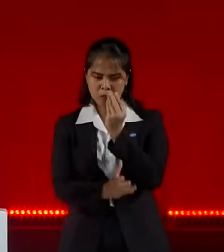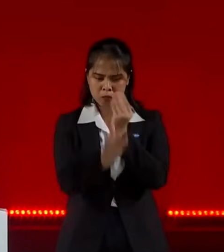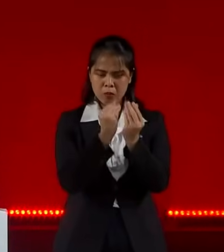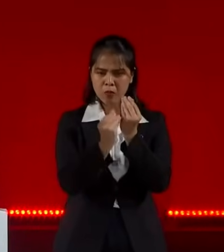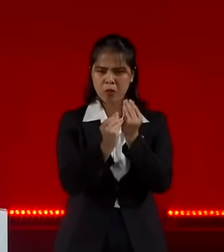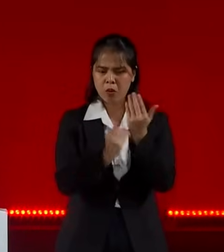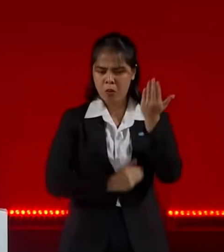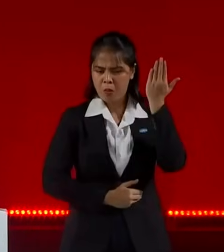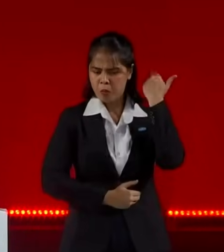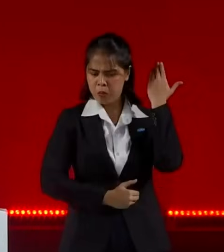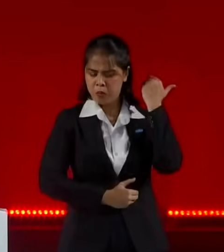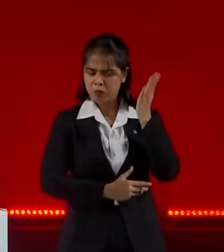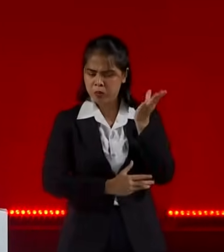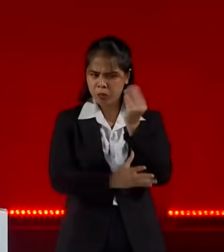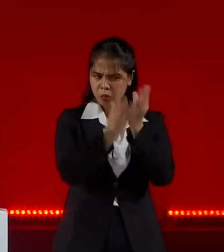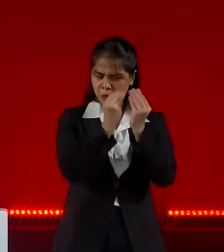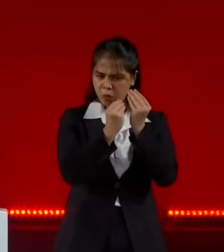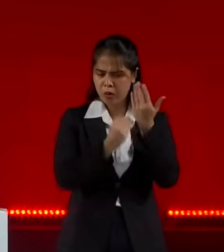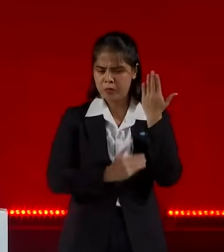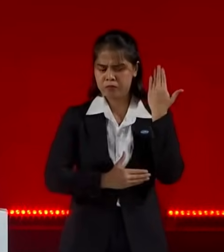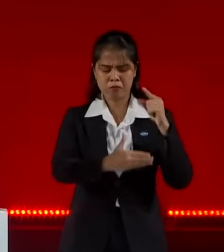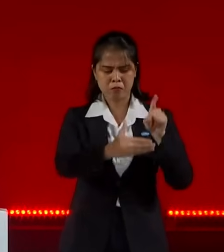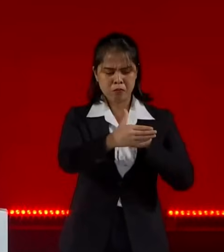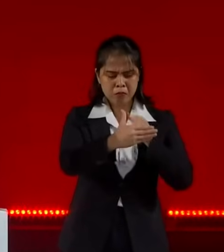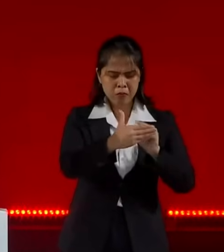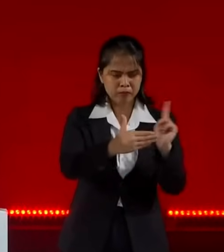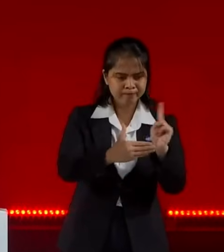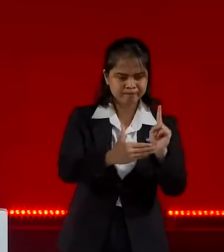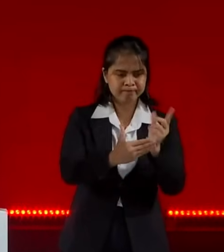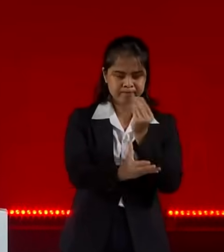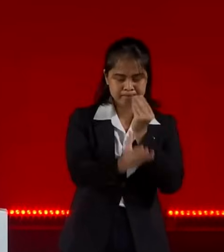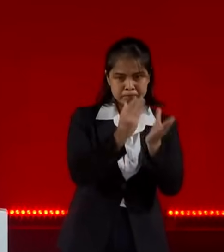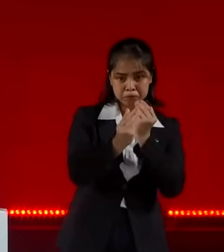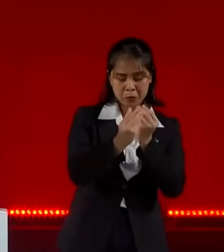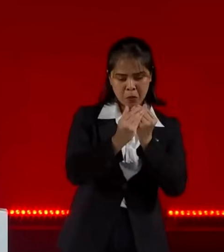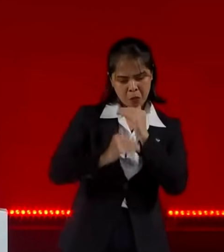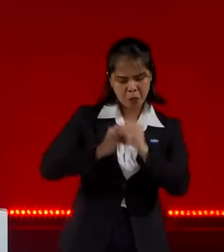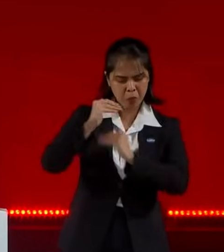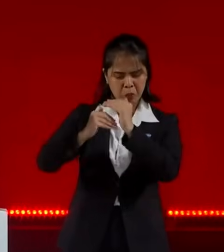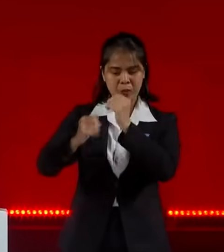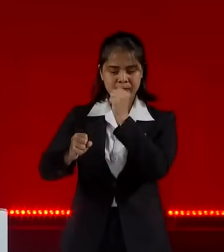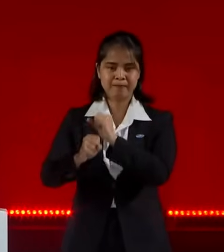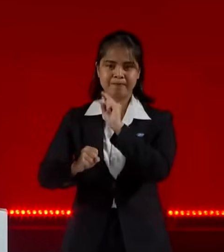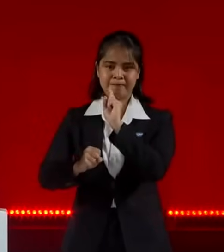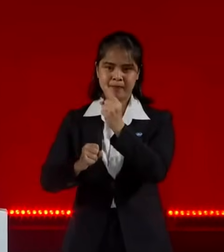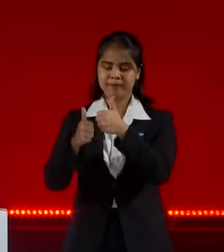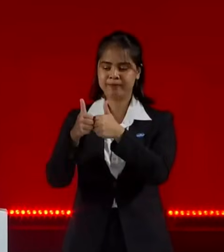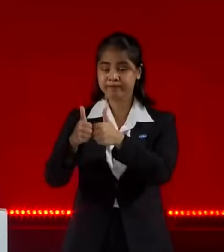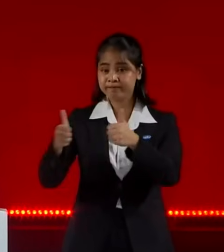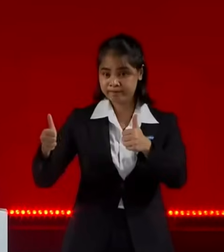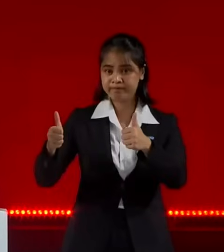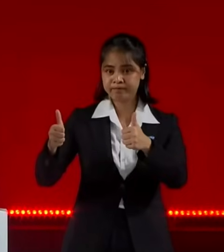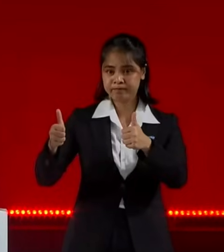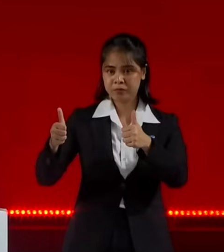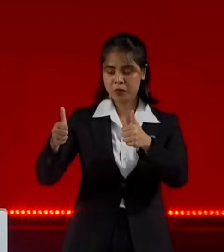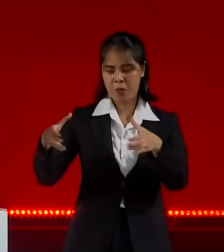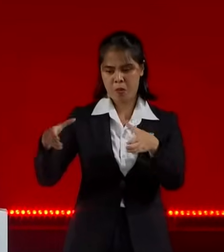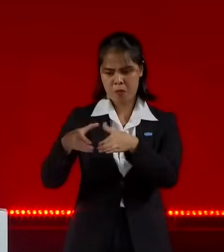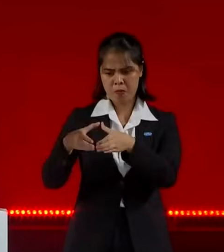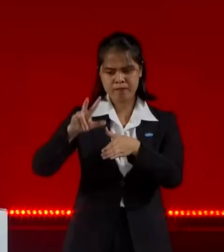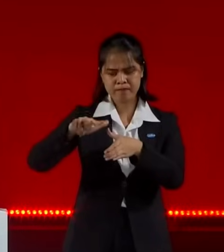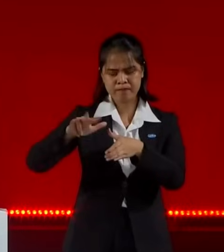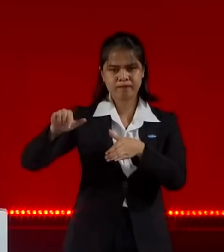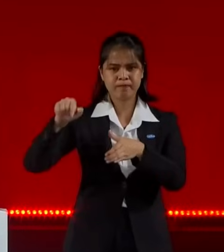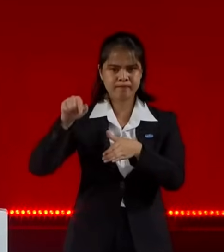ครทำได้ ผมว่าพี่ปุ้มให้ภาพนี้ชัดก็คืออย่างน้อยที่สุดให้ในพรรคมันอยู่ด้วยกันก่อน อยู่ด้วยกันก่อน อย่าแตกกัน เพราะว่าถ้าแต